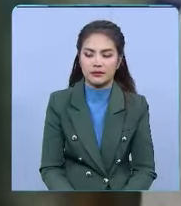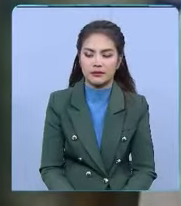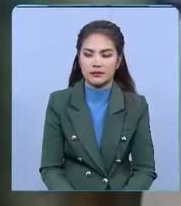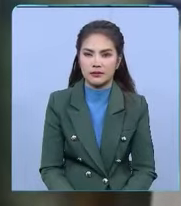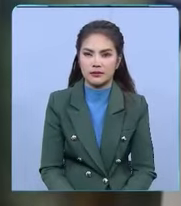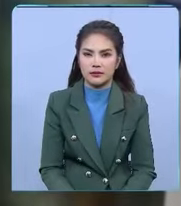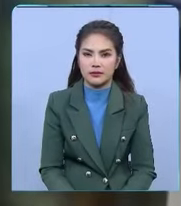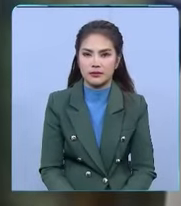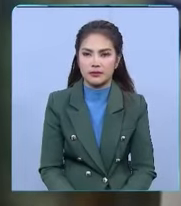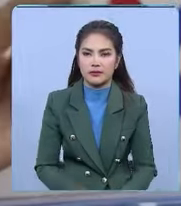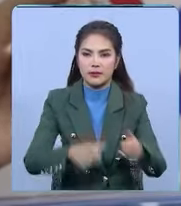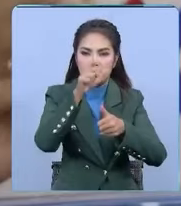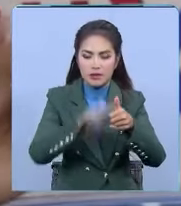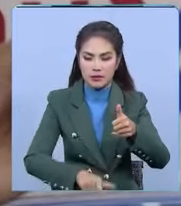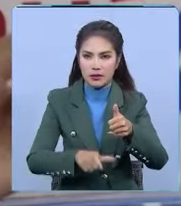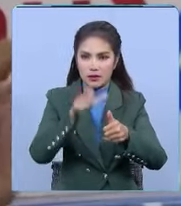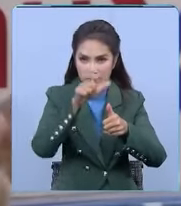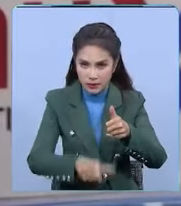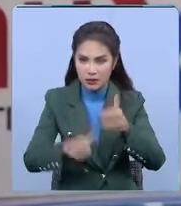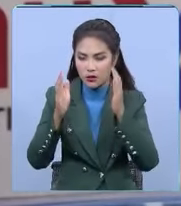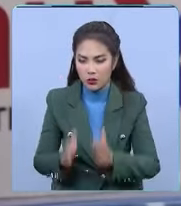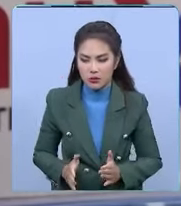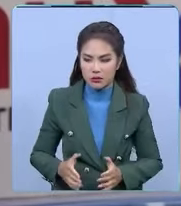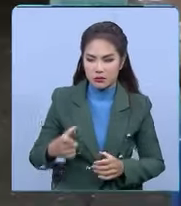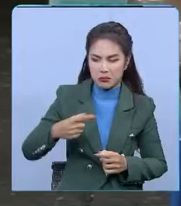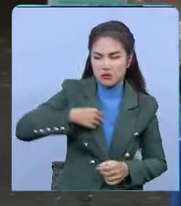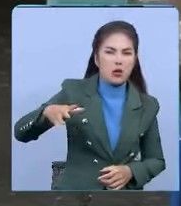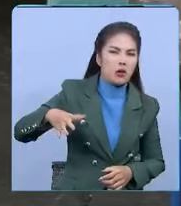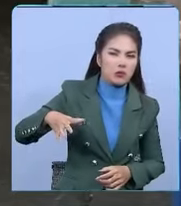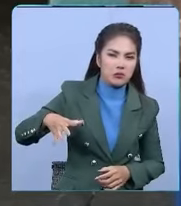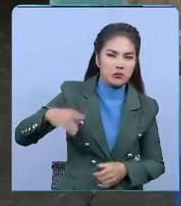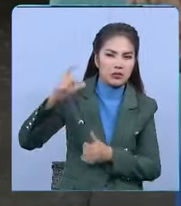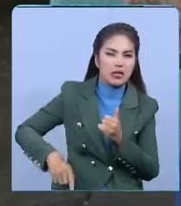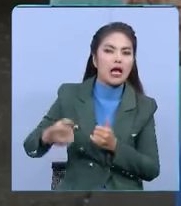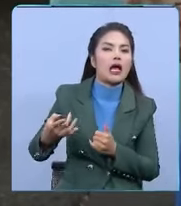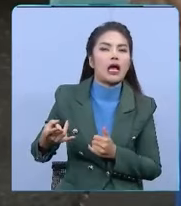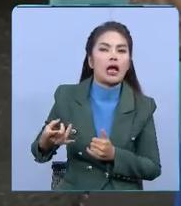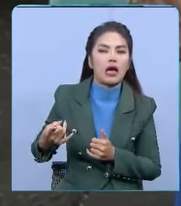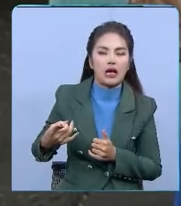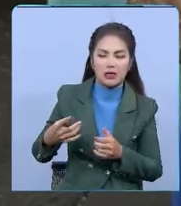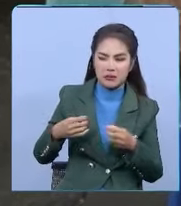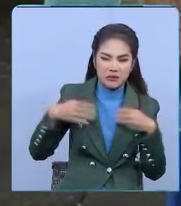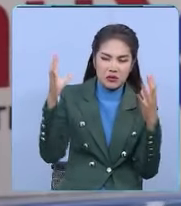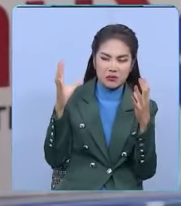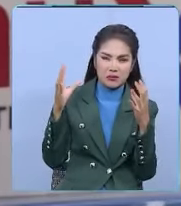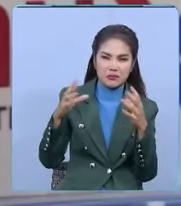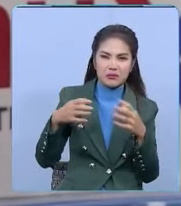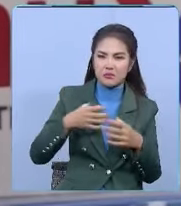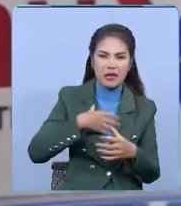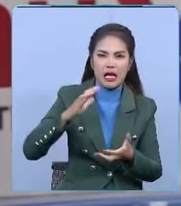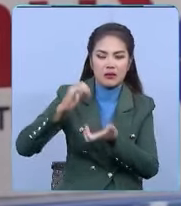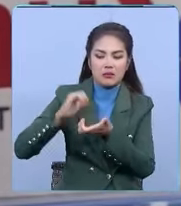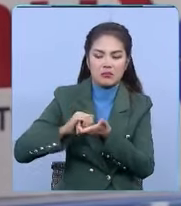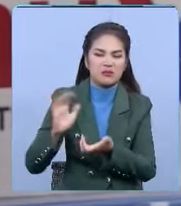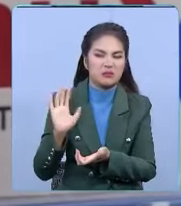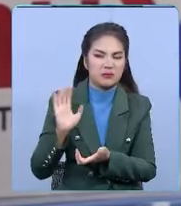นิสัยของคนที่ลุงป้อมไม่อยากร่วมงานด้วยเป็นยังไงครับเรามีนิสัยของที่เรารู้สึกว่าคนแบบนี้เราไม่อยากร่วมงานด้วยมีไหมครับ คน